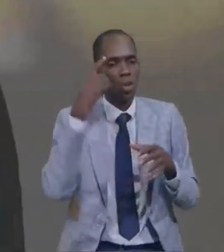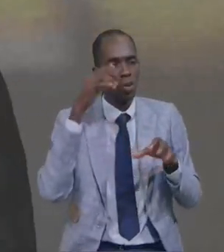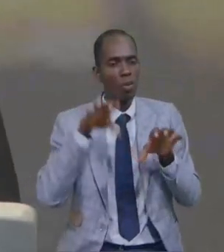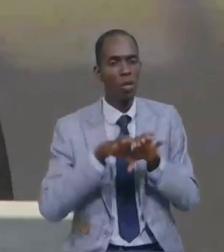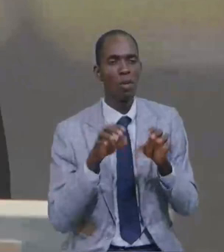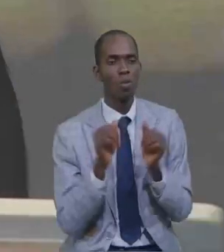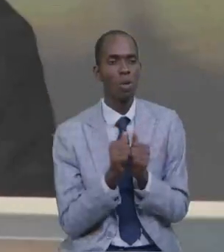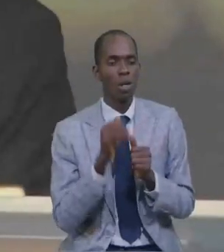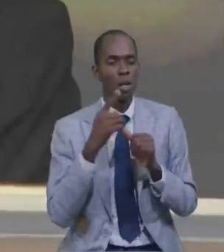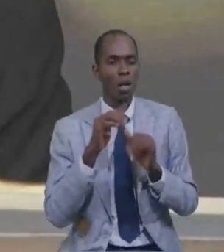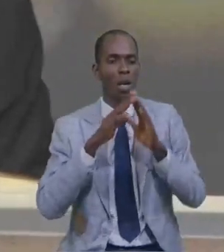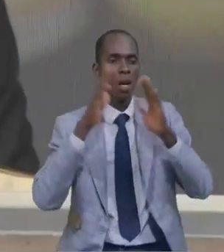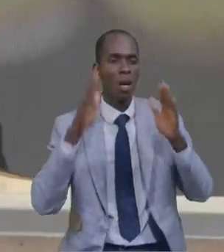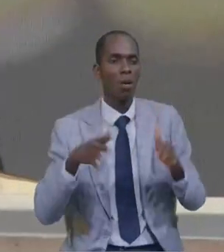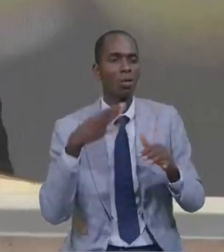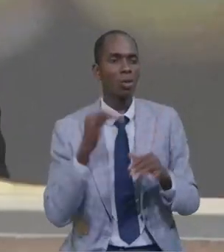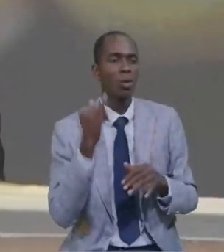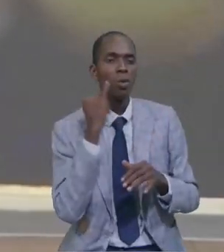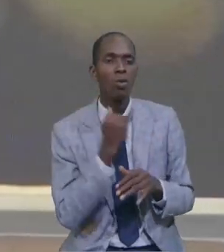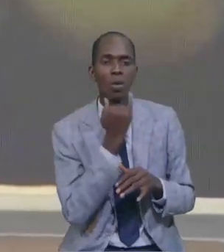quand cette nouvelle alliance se produira,